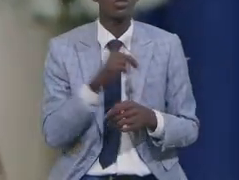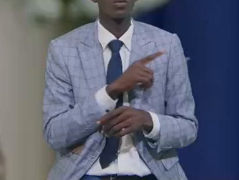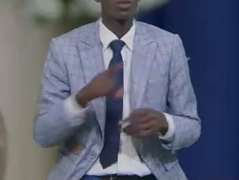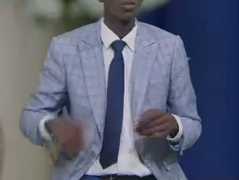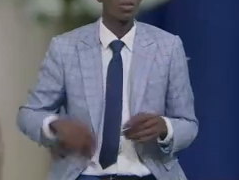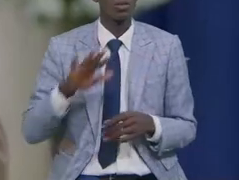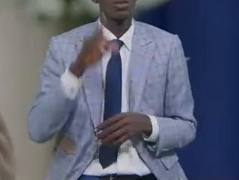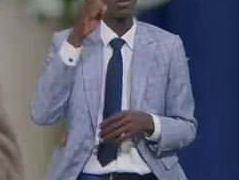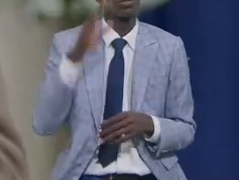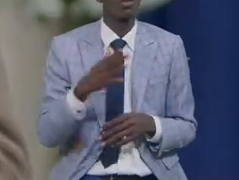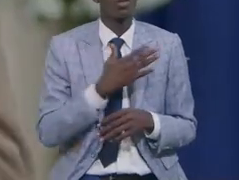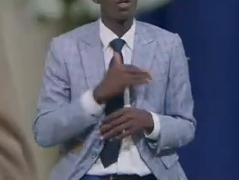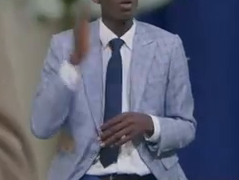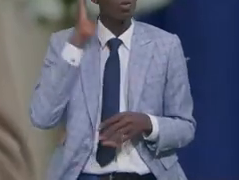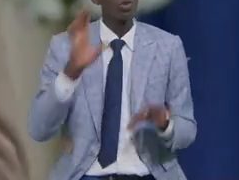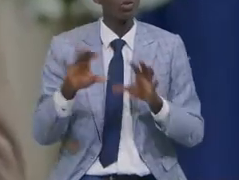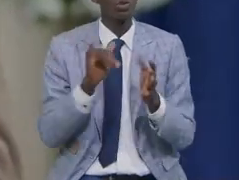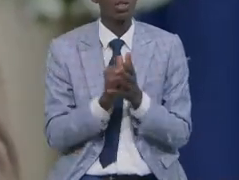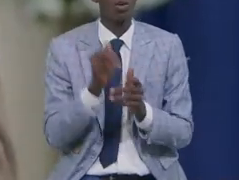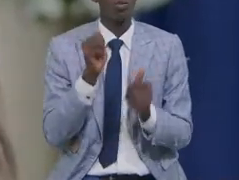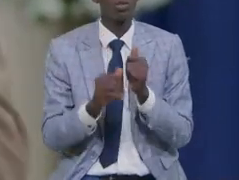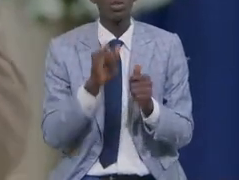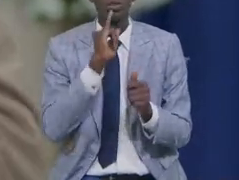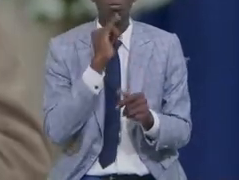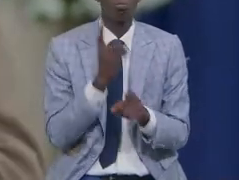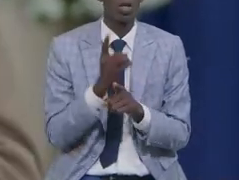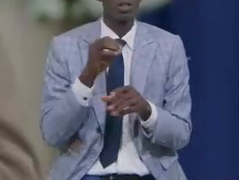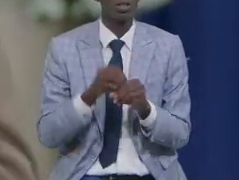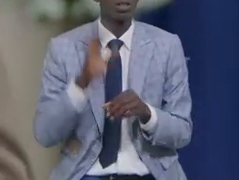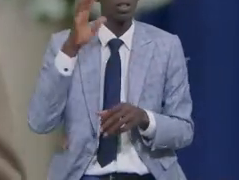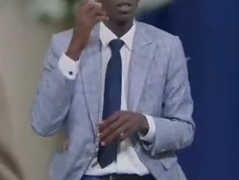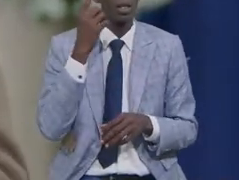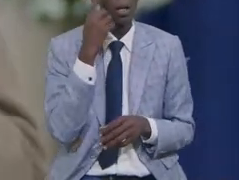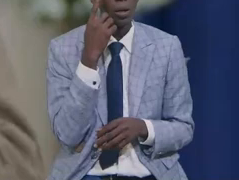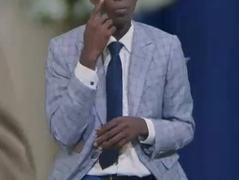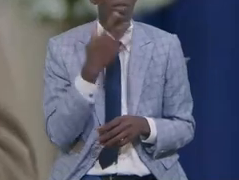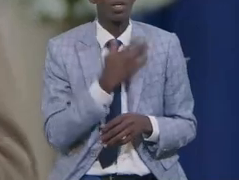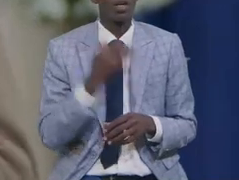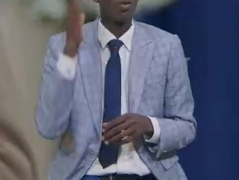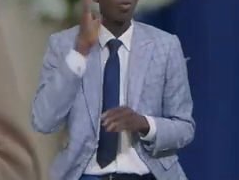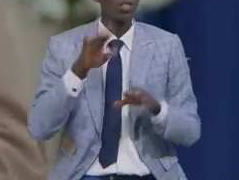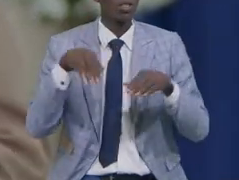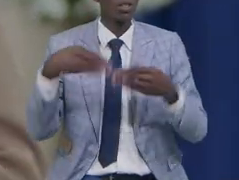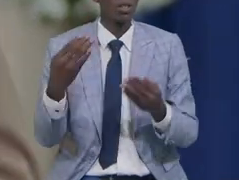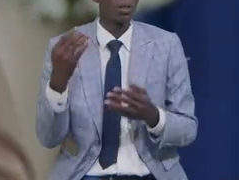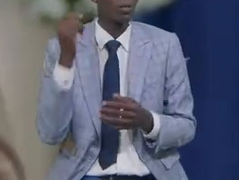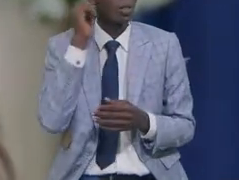yeux, si tu prêtes l'oreille à ses commandements, et si tu observes toutes ces